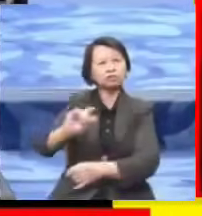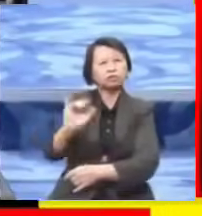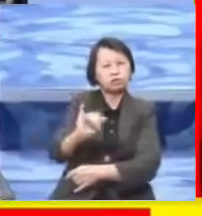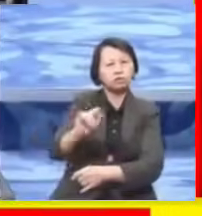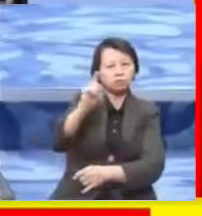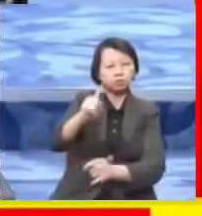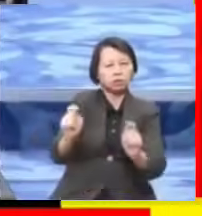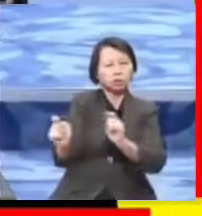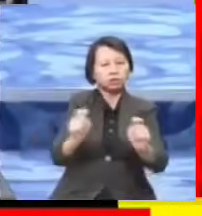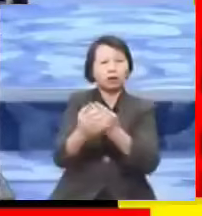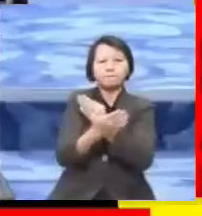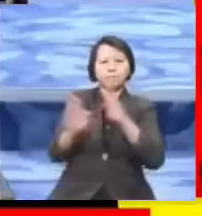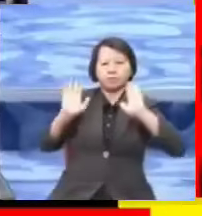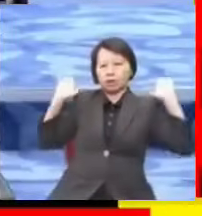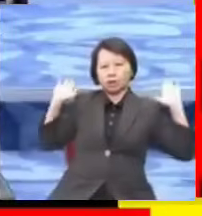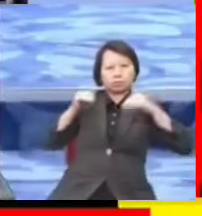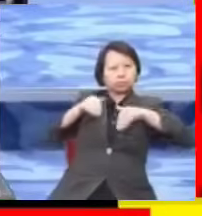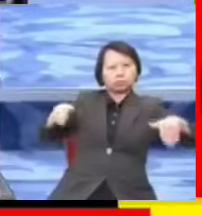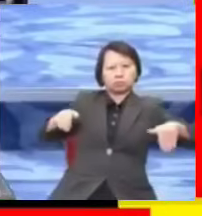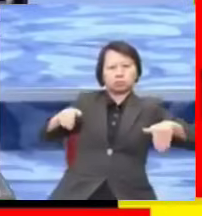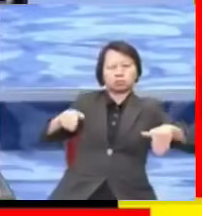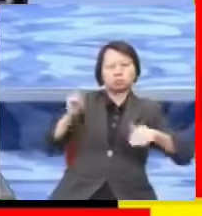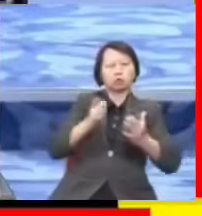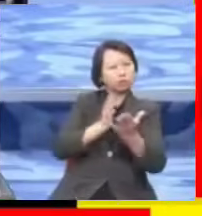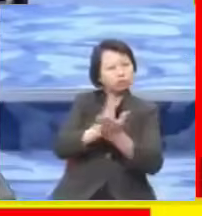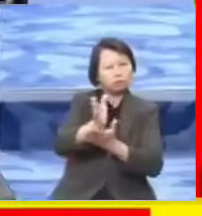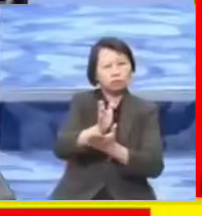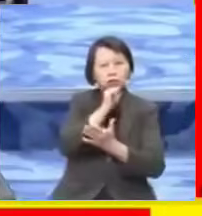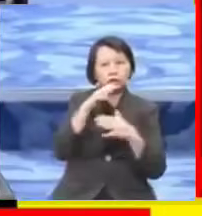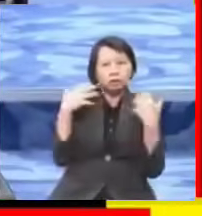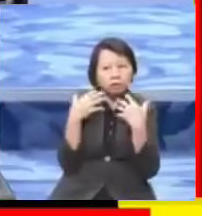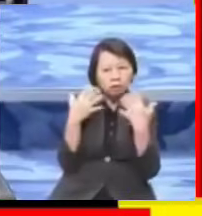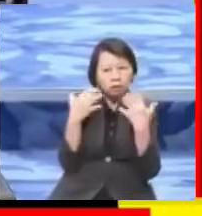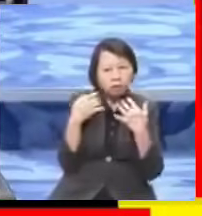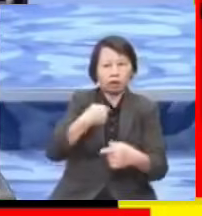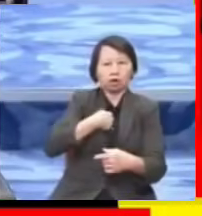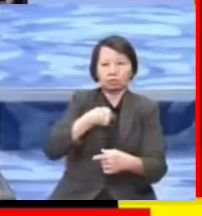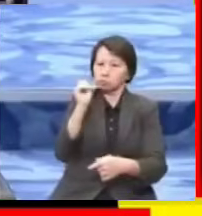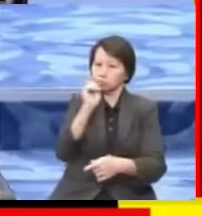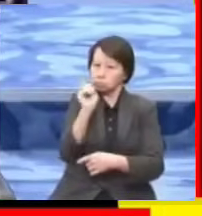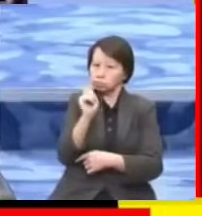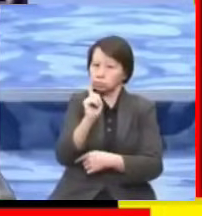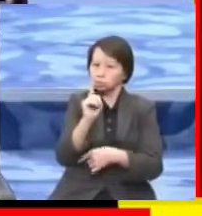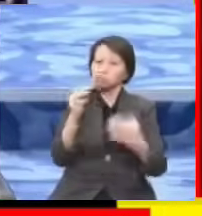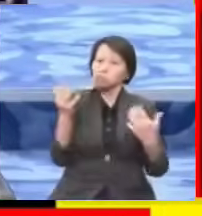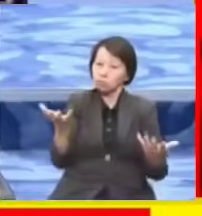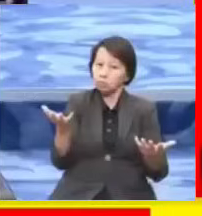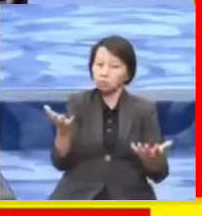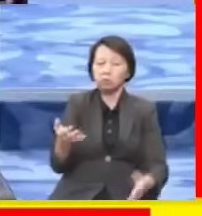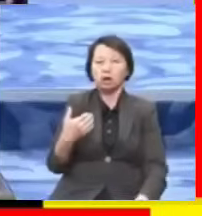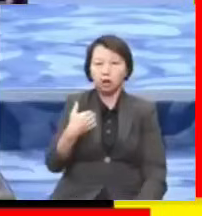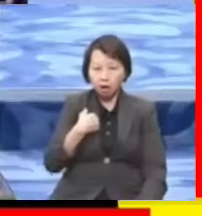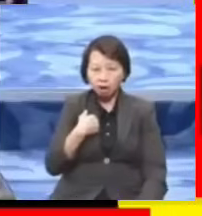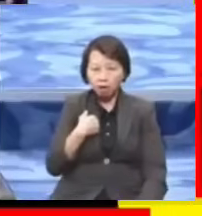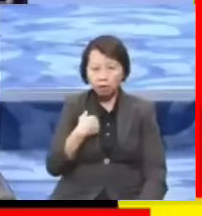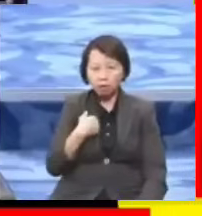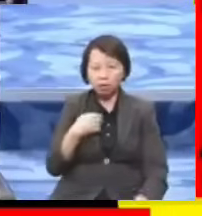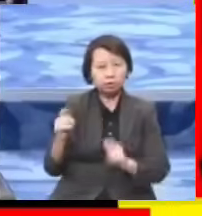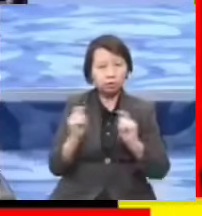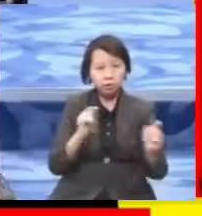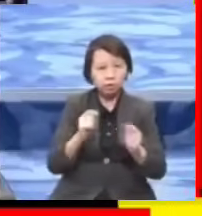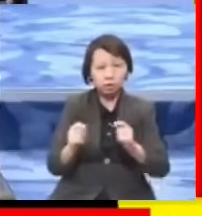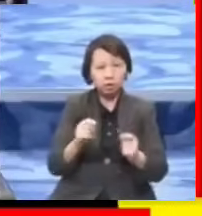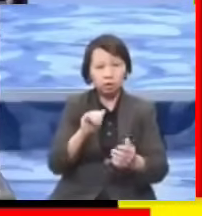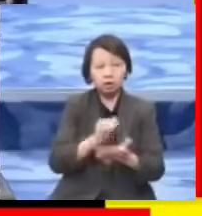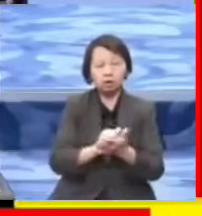bertindak bebas dan telus without fear or favour. Apakah ada tindakan? Tindakan